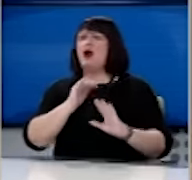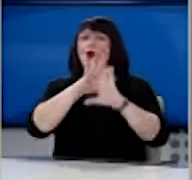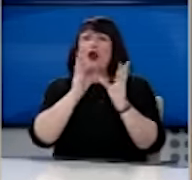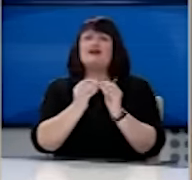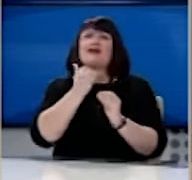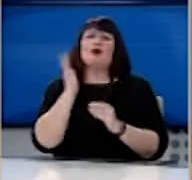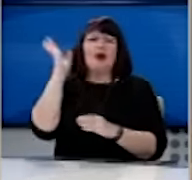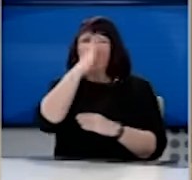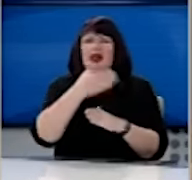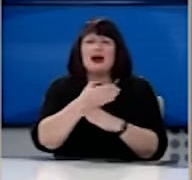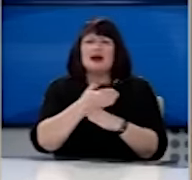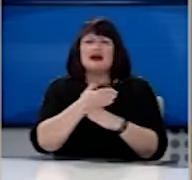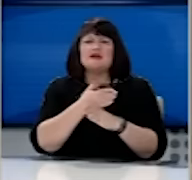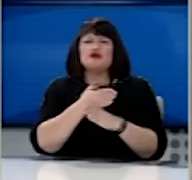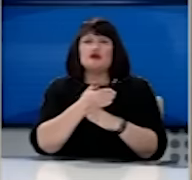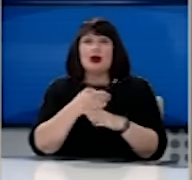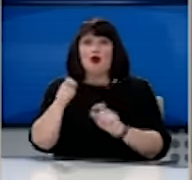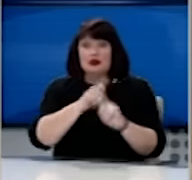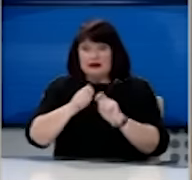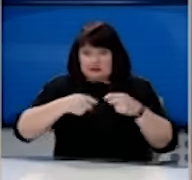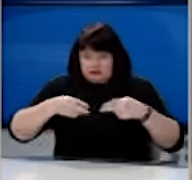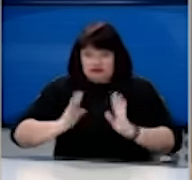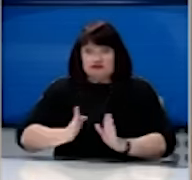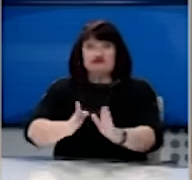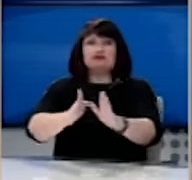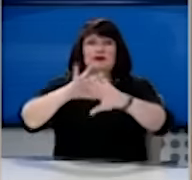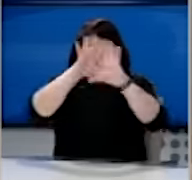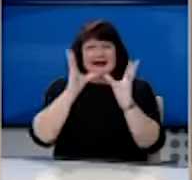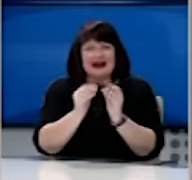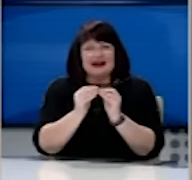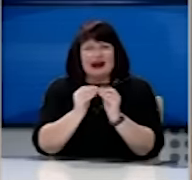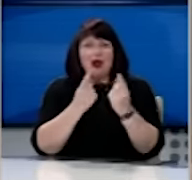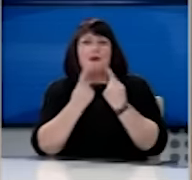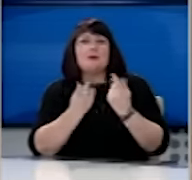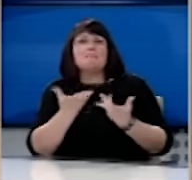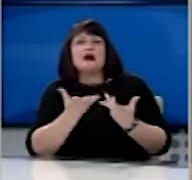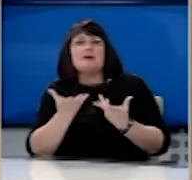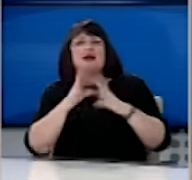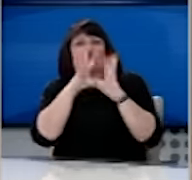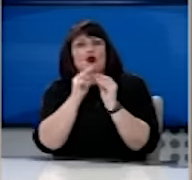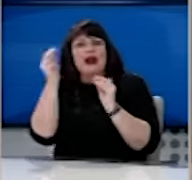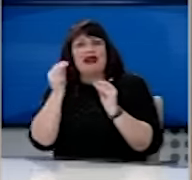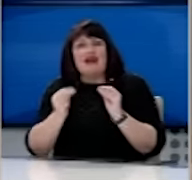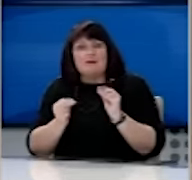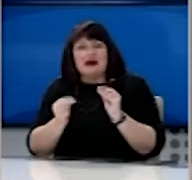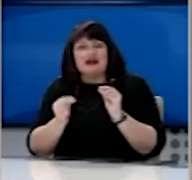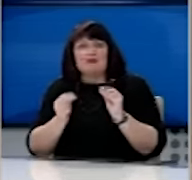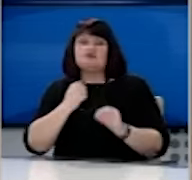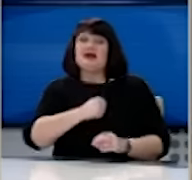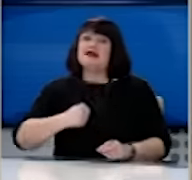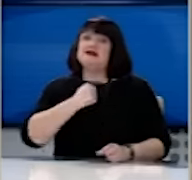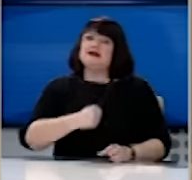κρύψουν ότι επί της ουσίας δρομολογείται μια εφόλιστη σύλλης διαπραγμάτευση και στο τραπέζι